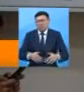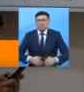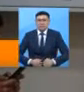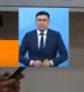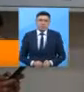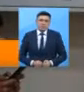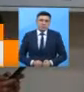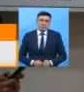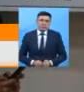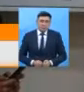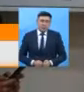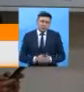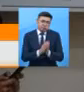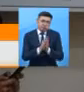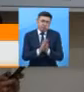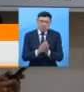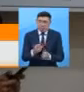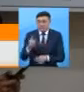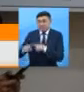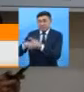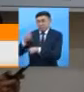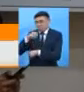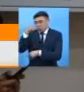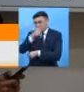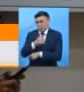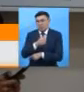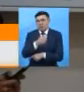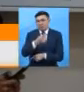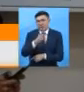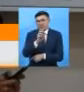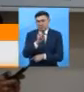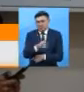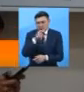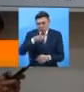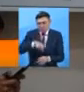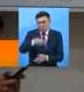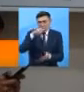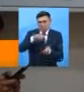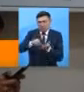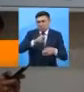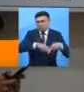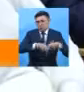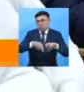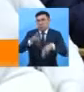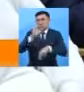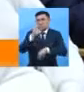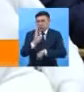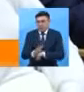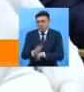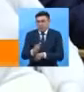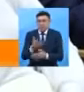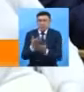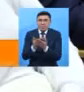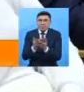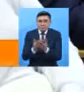проблемы прошу построить за счёт бюджета следующего года в селе около 20 км асфальтированный дороги в частности нужна дорога для сл